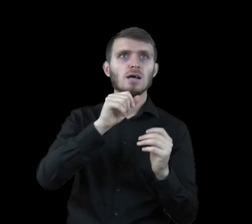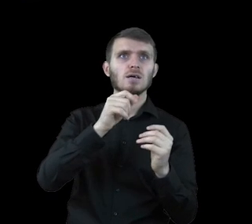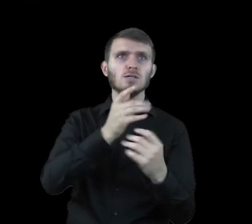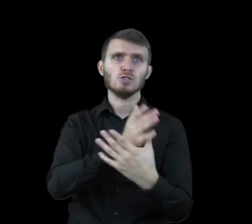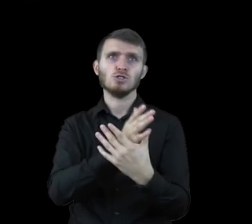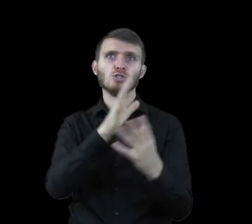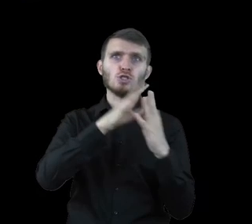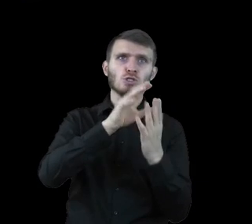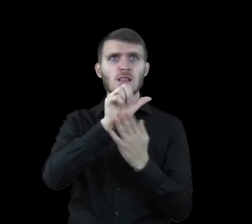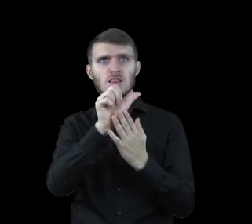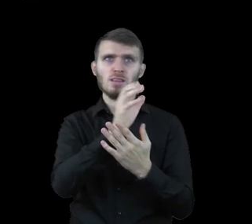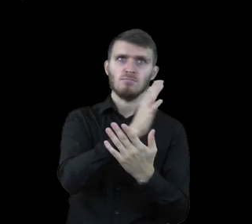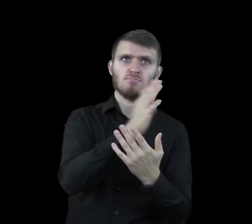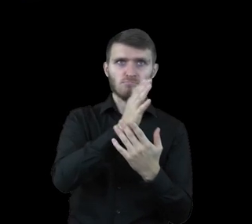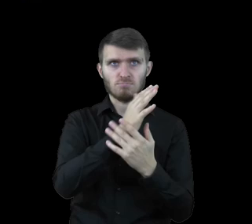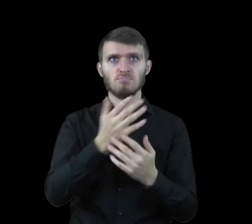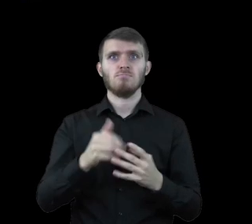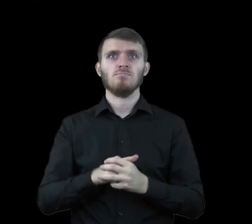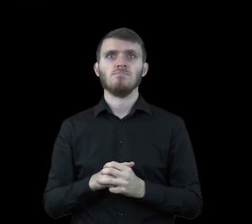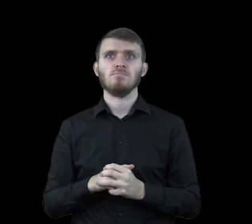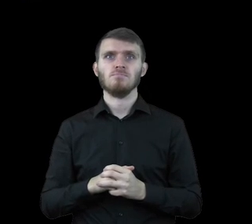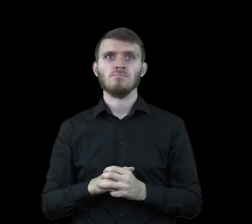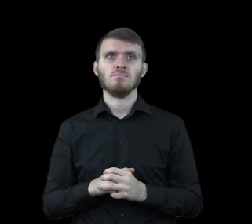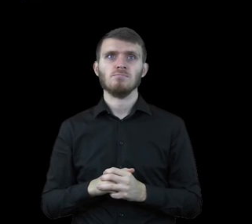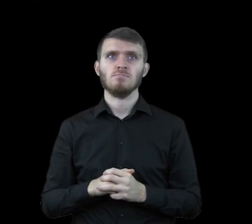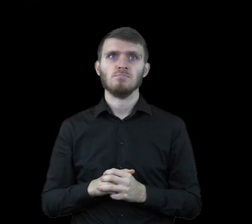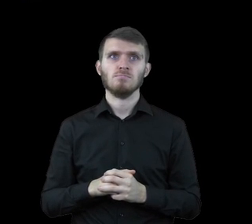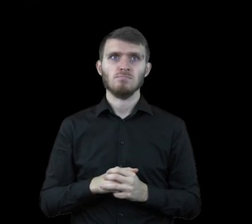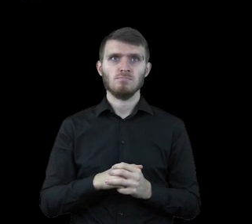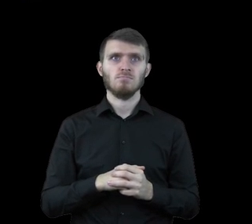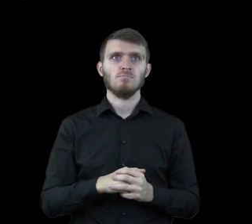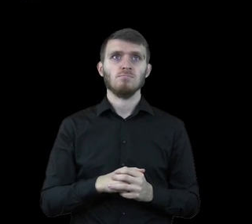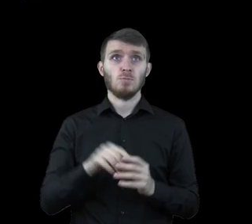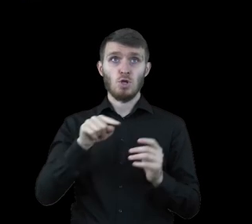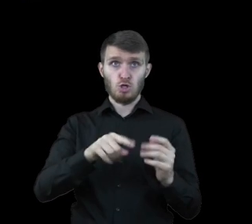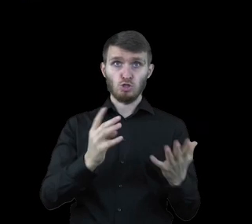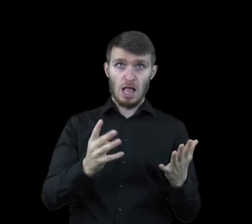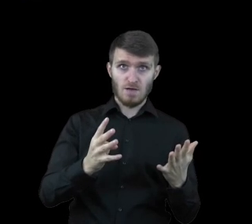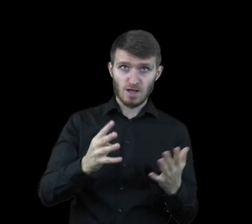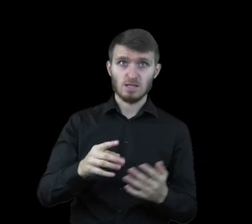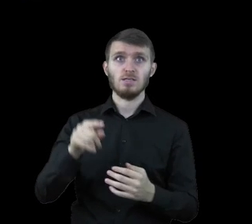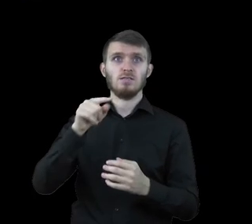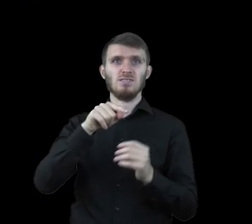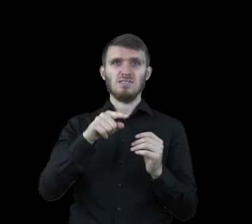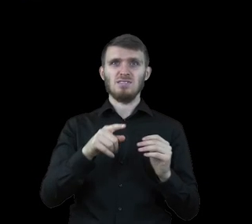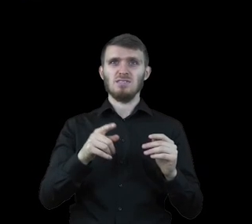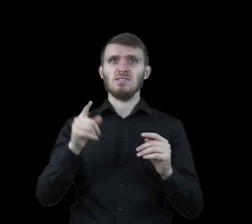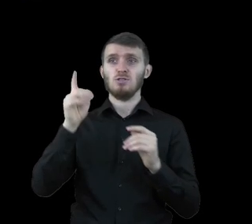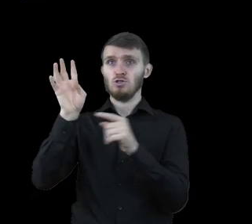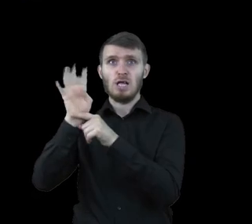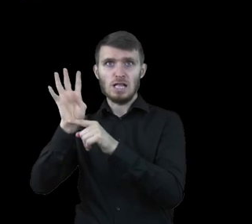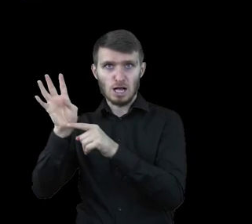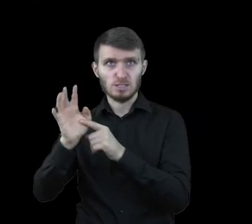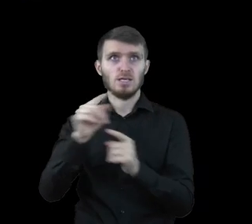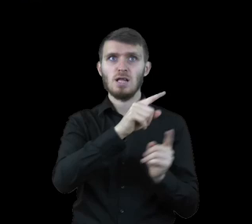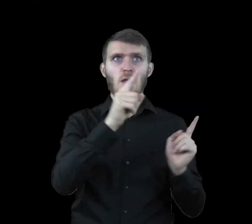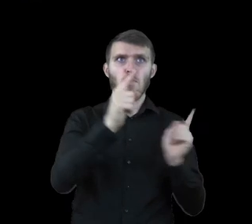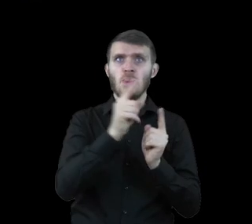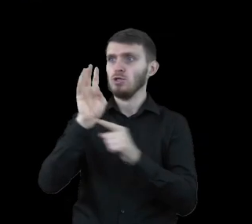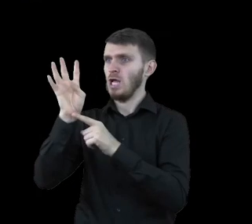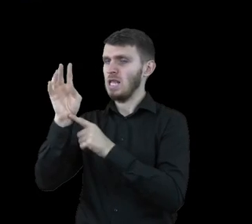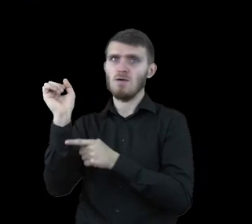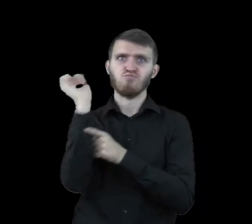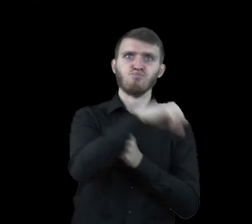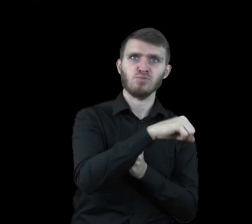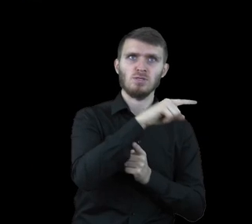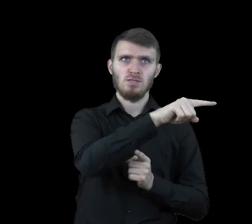to jest bok, który jest krótszy od 14 i widzimy, że tak rzeczywiście jest. A 14 to